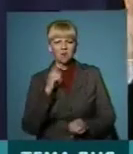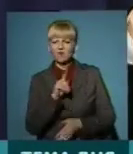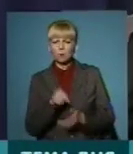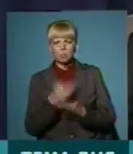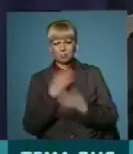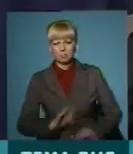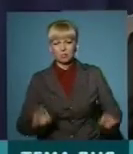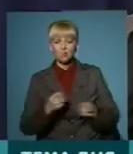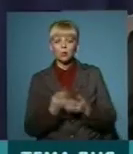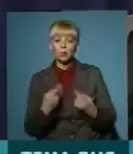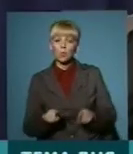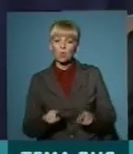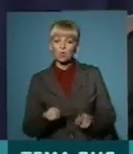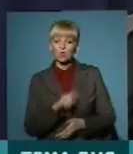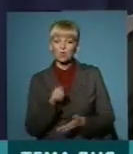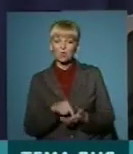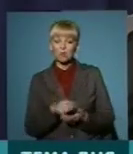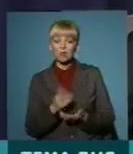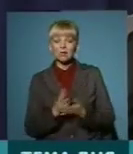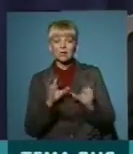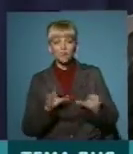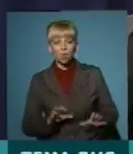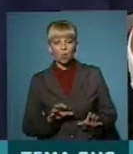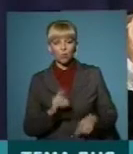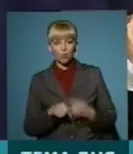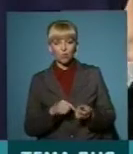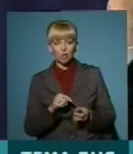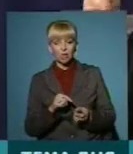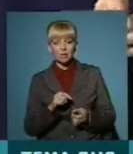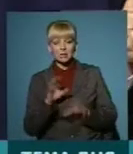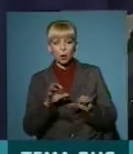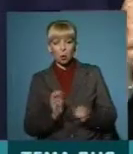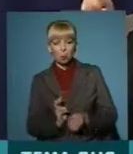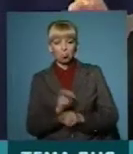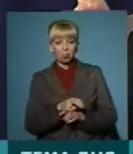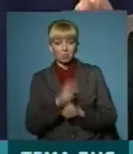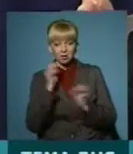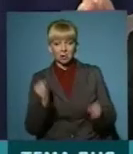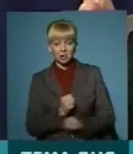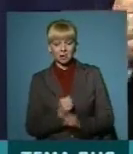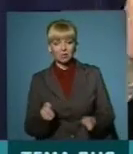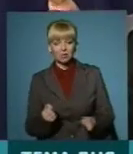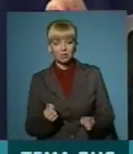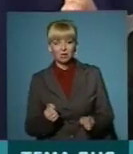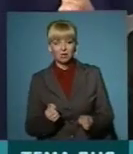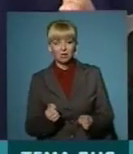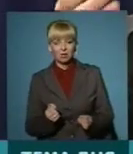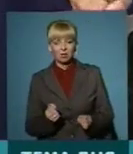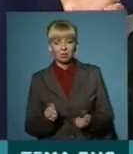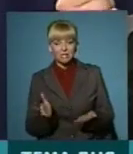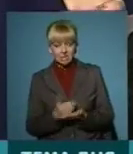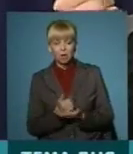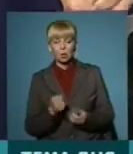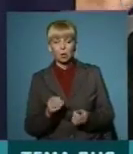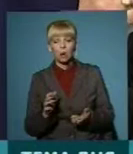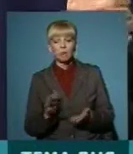ніяких немає. Тут виникає другий вопрос. Є закон, і от через закон перескочити не можна. Тобто, якщо зверху зони зняли, все. Бесплатного питання не буде. Тобто, ось